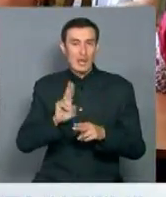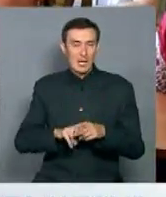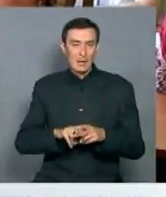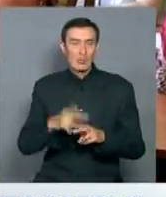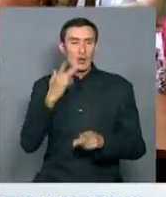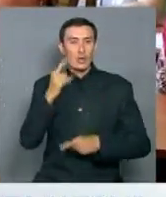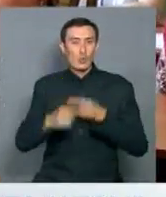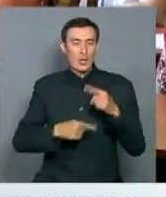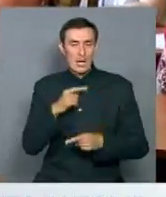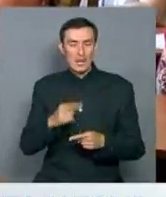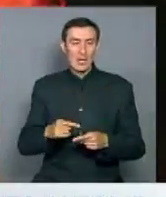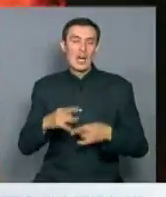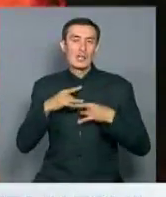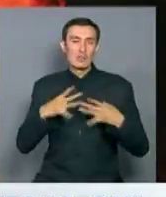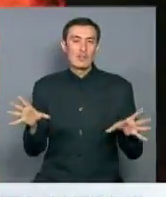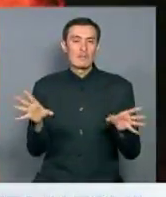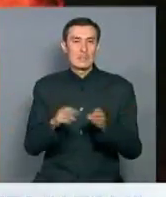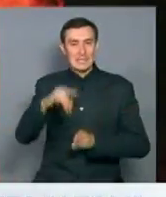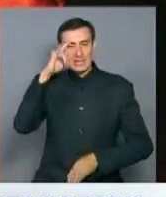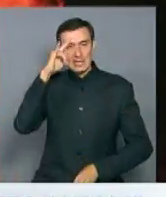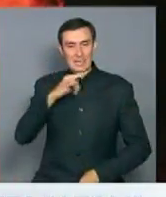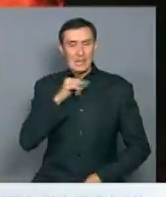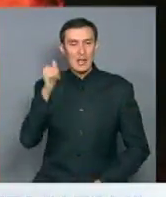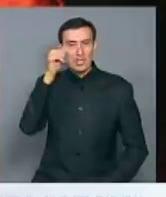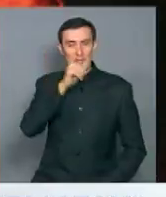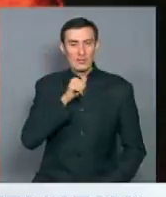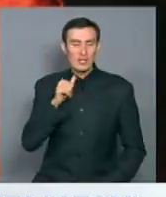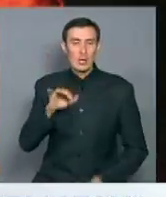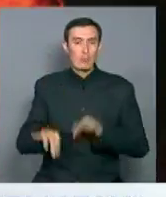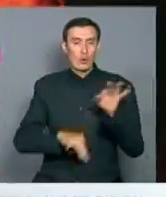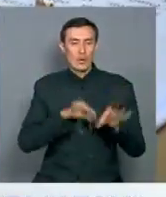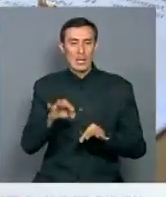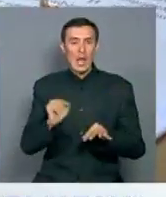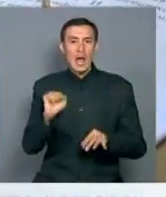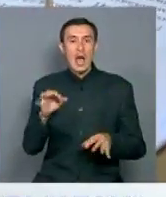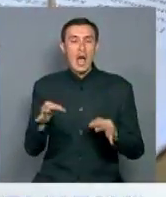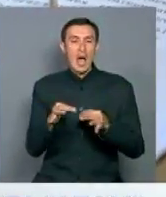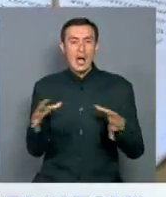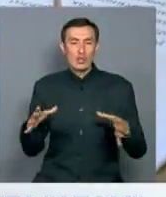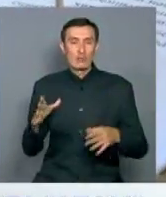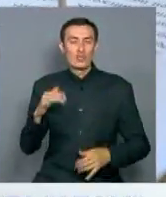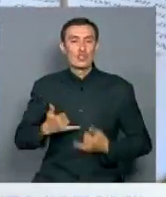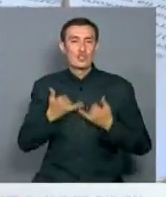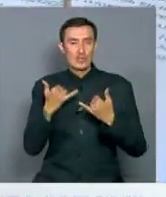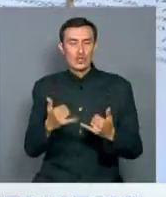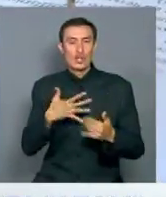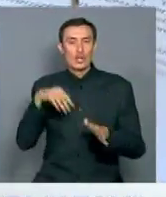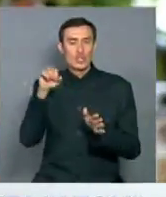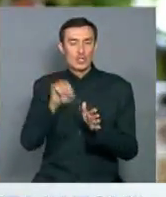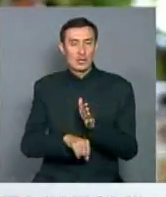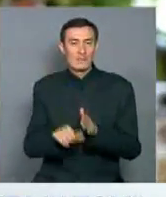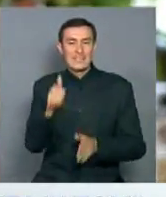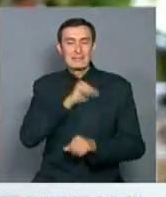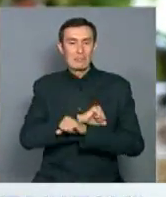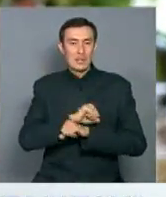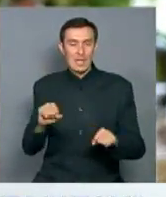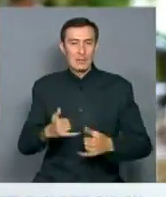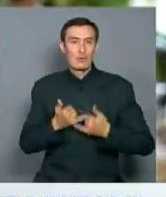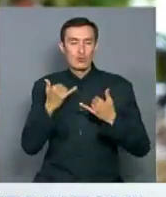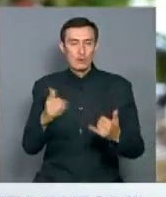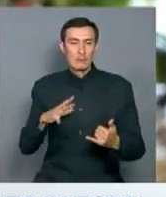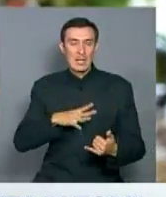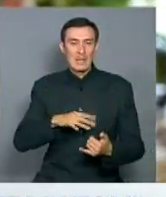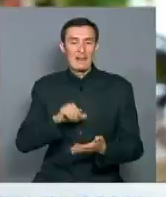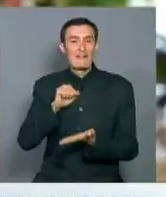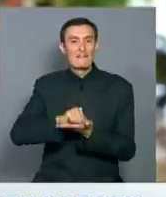страна регулярно отмечает вместе с Казахстаном годовщину проекта «Атом» и чтит память жертв ядерных испытаний. В этом году к юбилею проекта приурочили